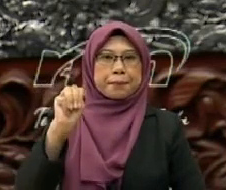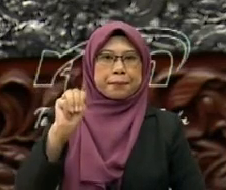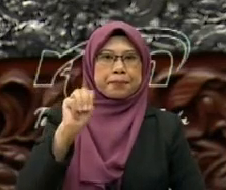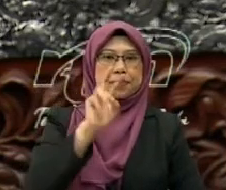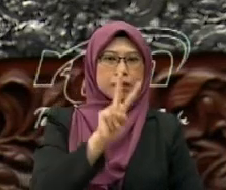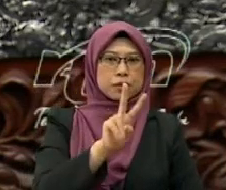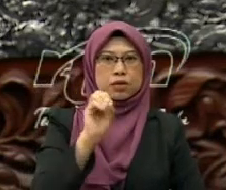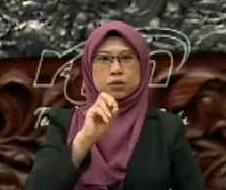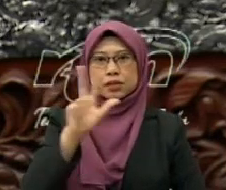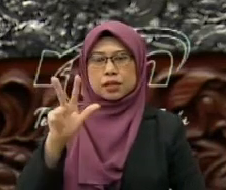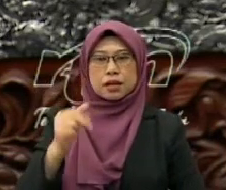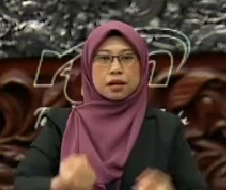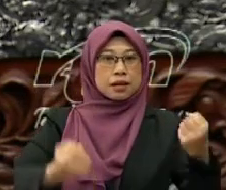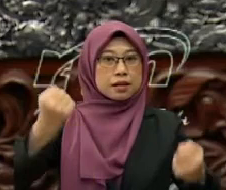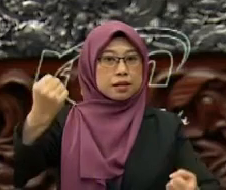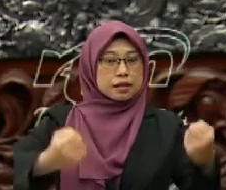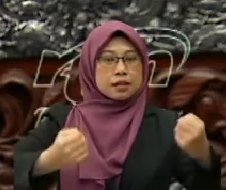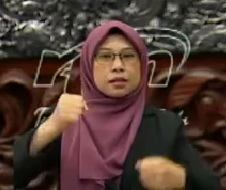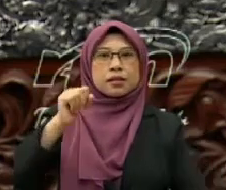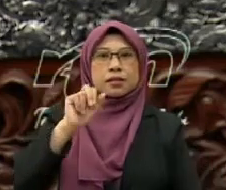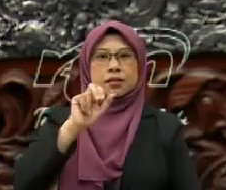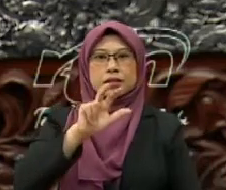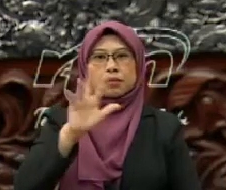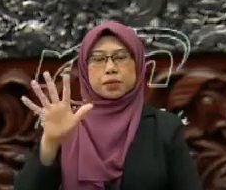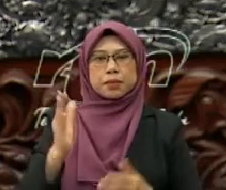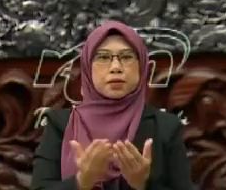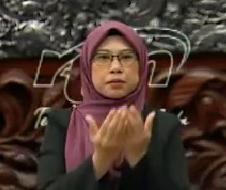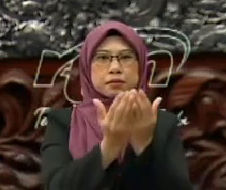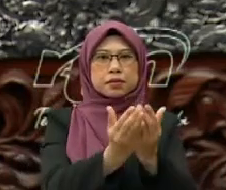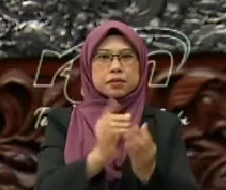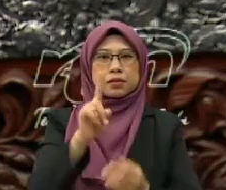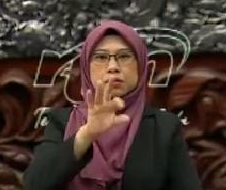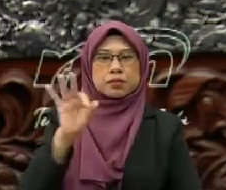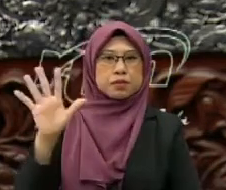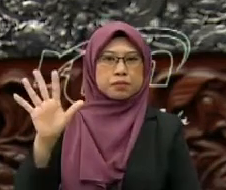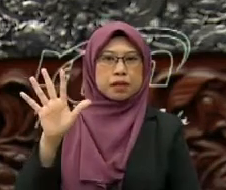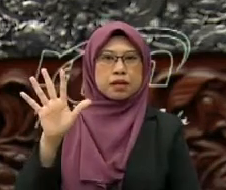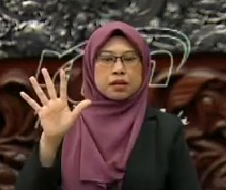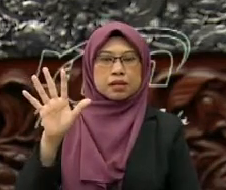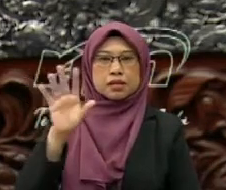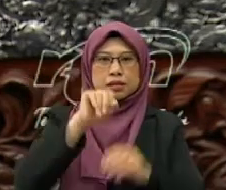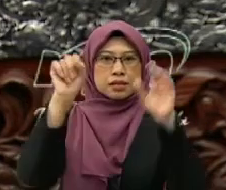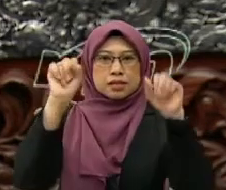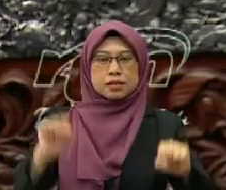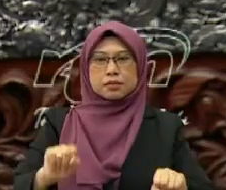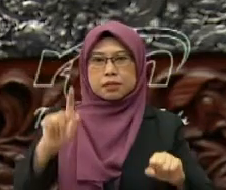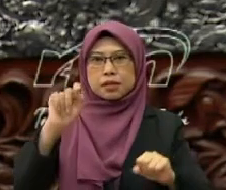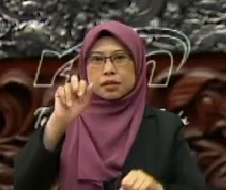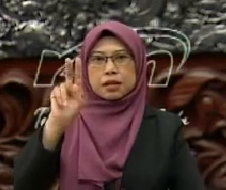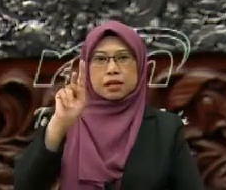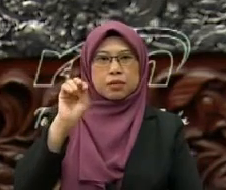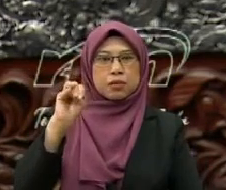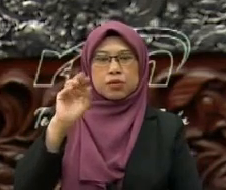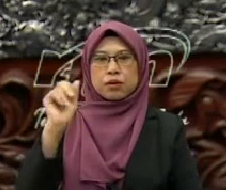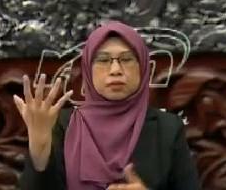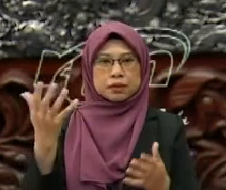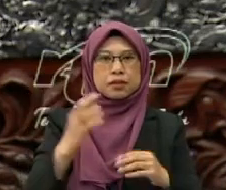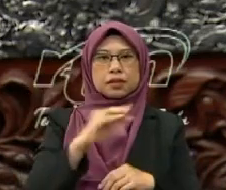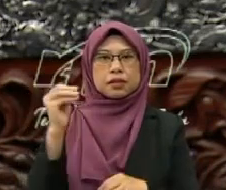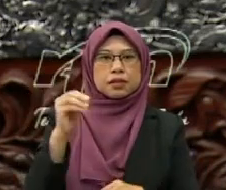203 buah jutaan 3595 bahwa sistem telemetri di Semenanjung Malaysia dan